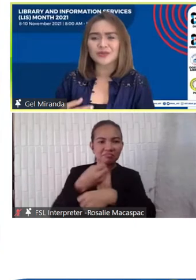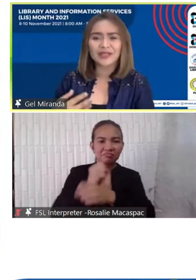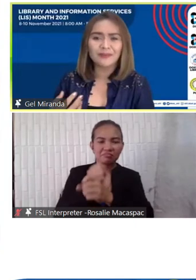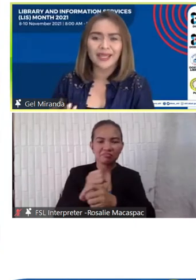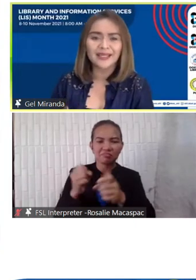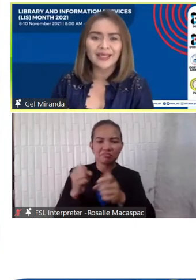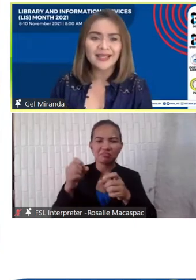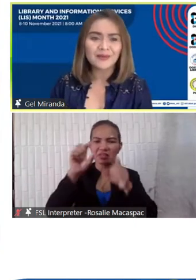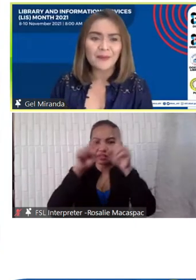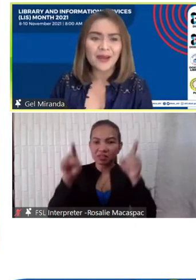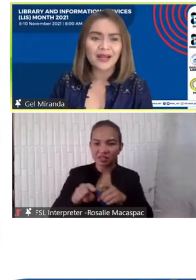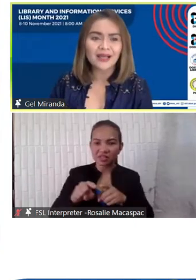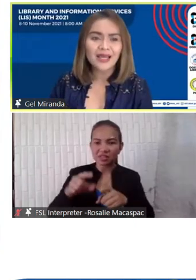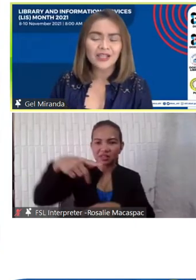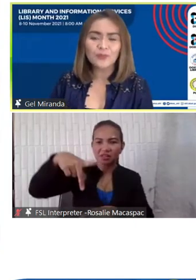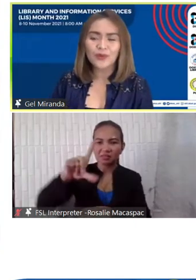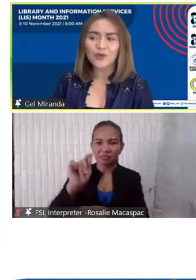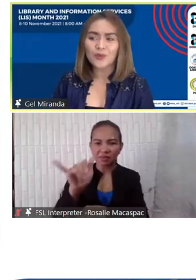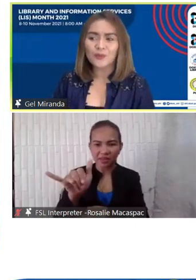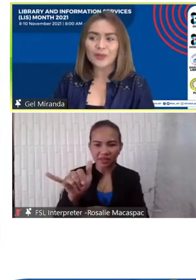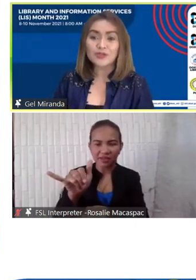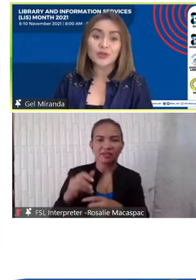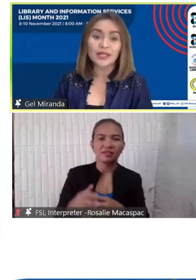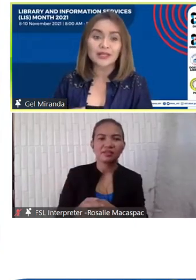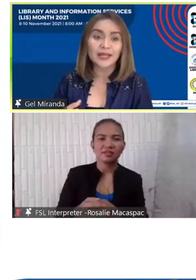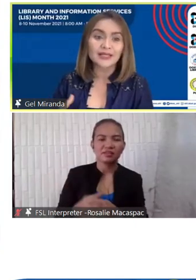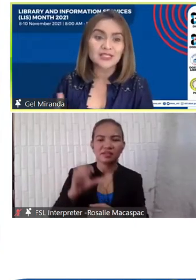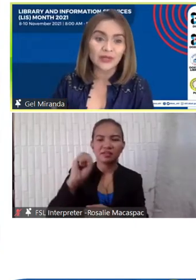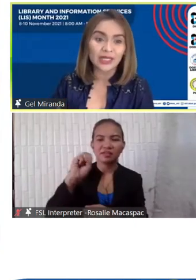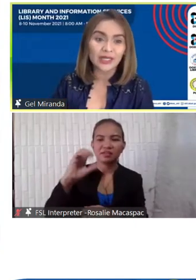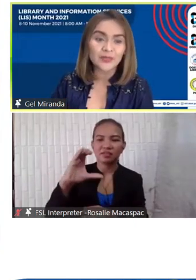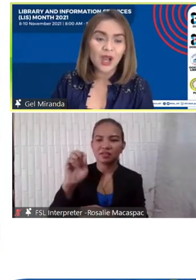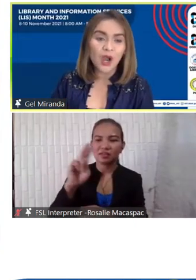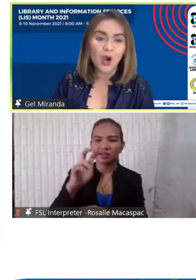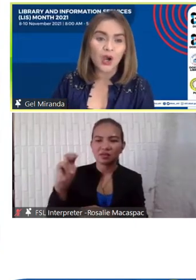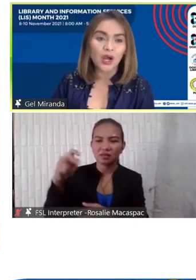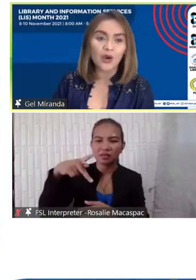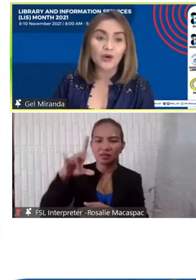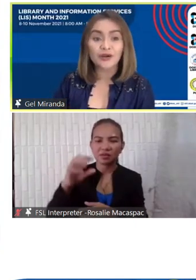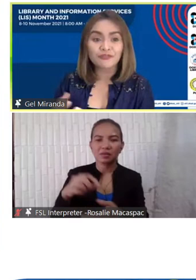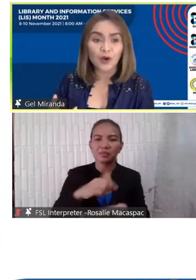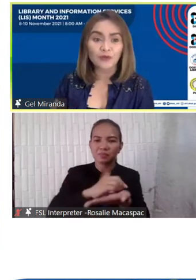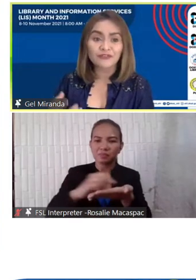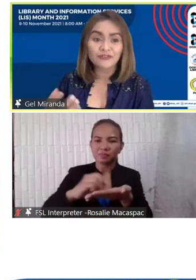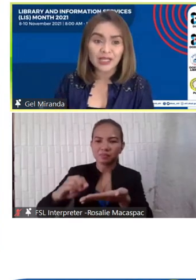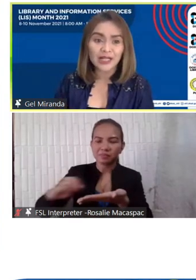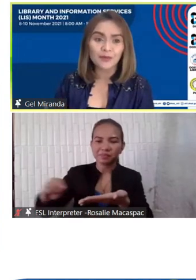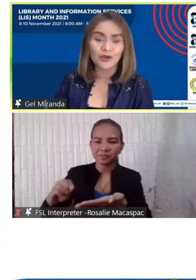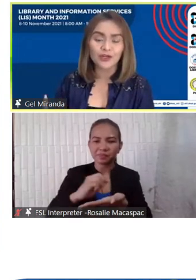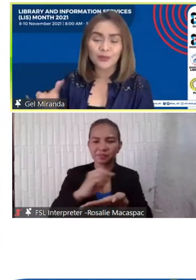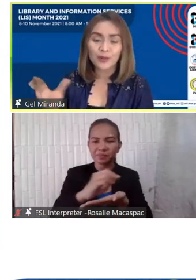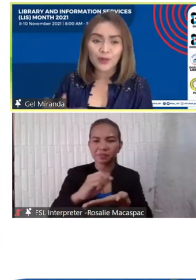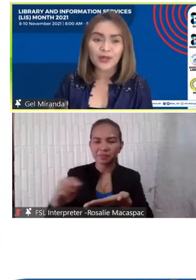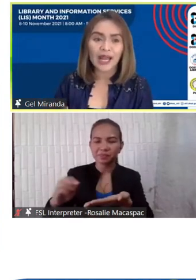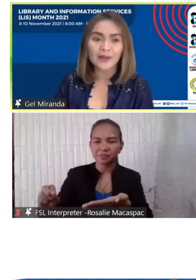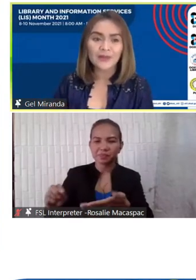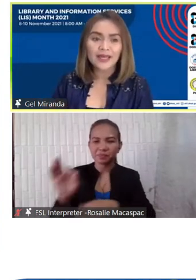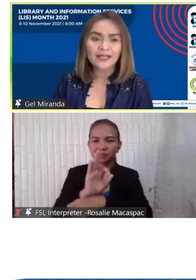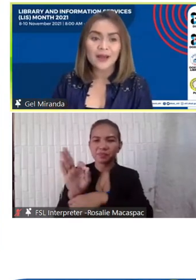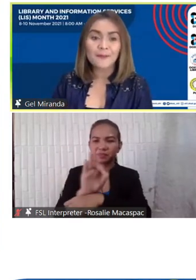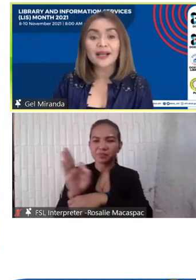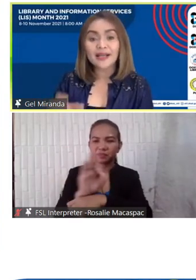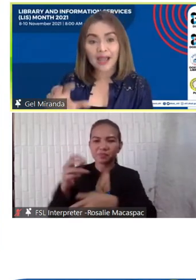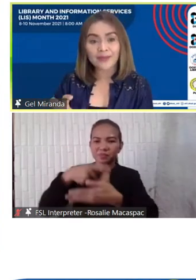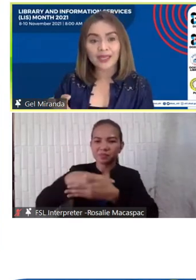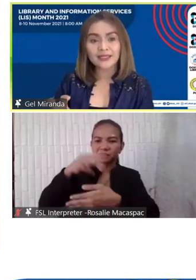nga may screenplay? Diba? Parang ito po yung pagsusulat naman ng script or of a film or the program